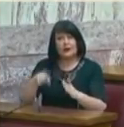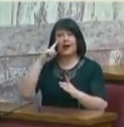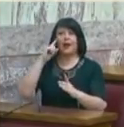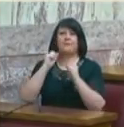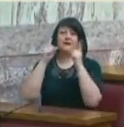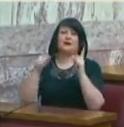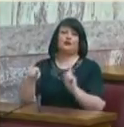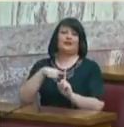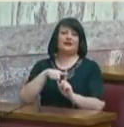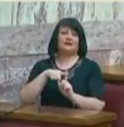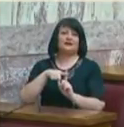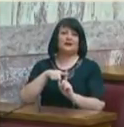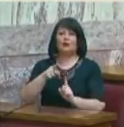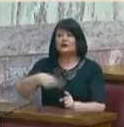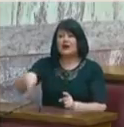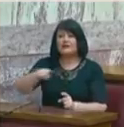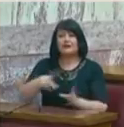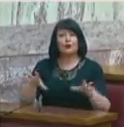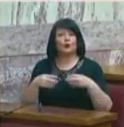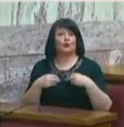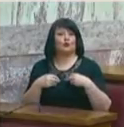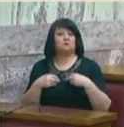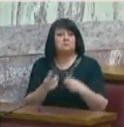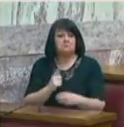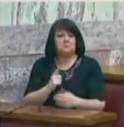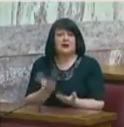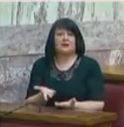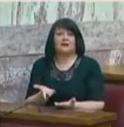θα ήταν μια καλοδεχούμενη εξέλιξη από όλες τις πτέρυγες του Κοινοβουλίου.